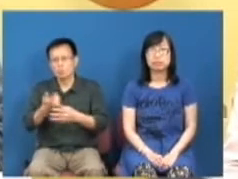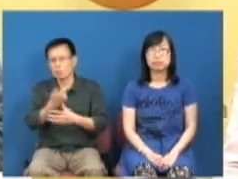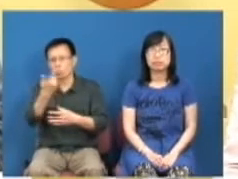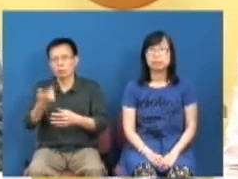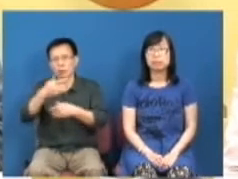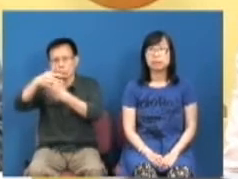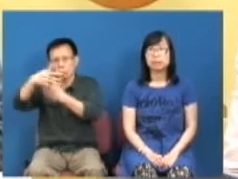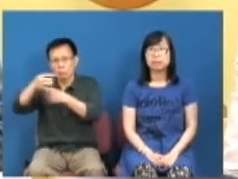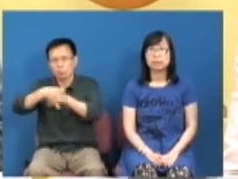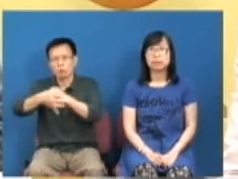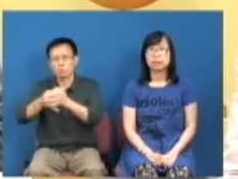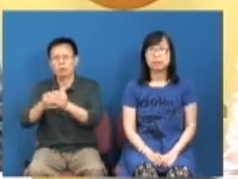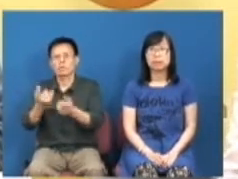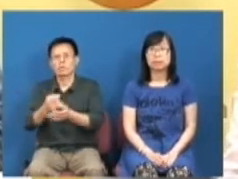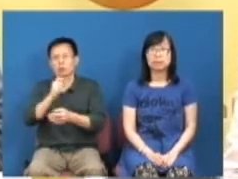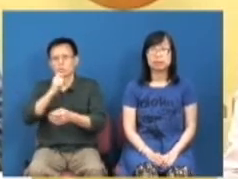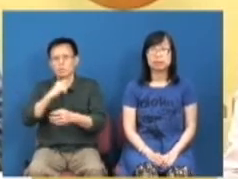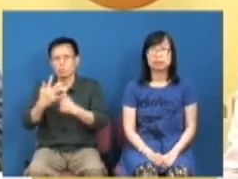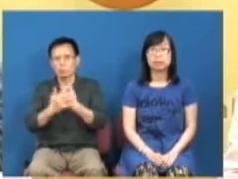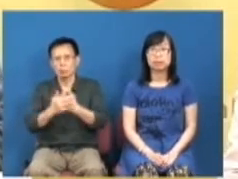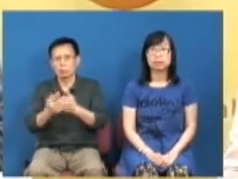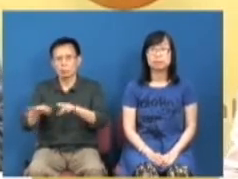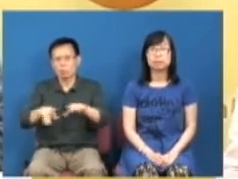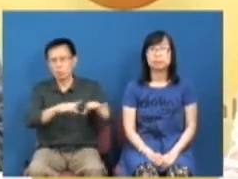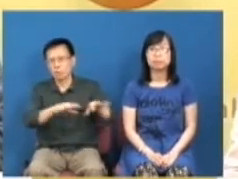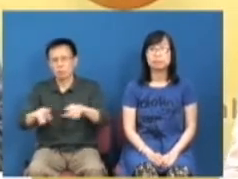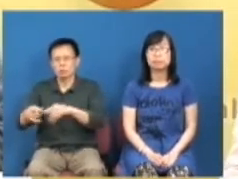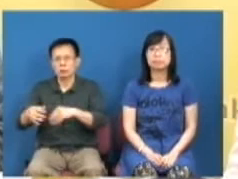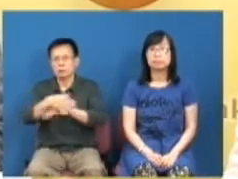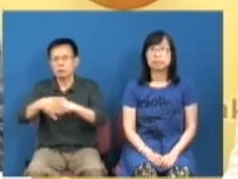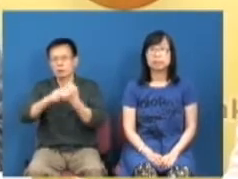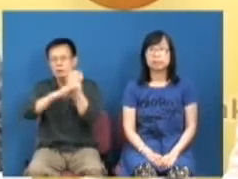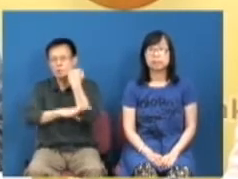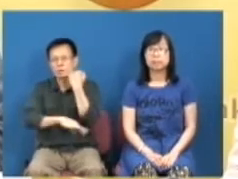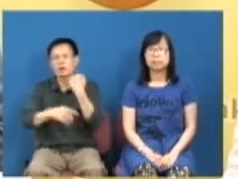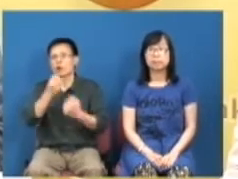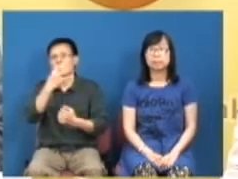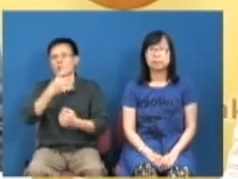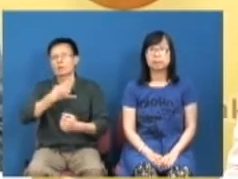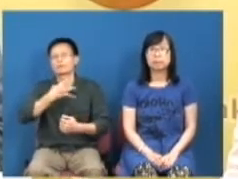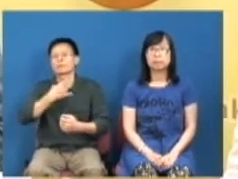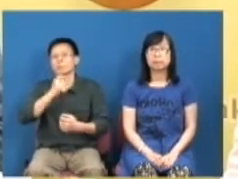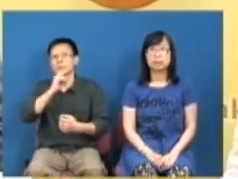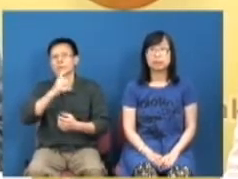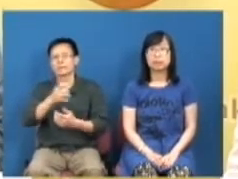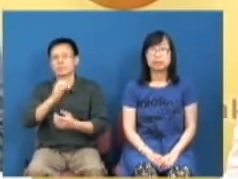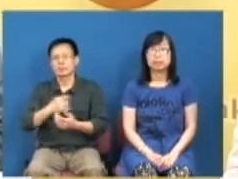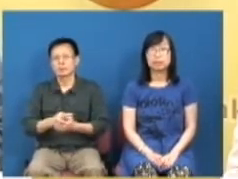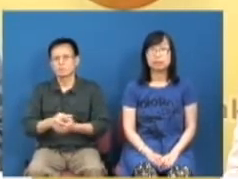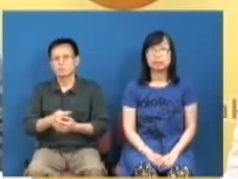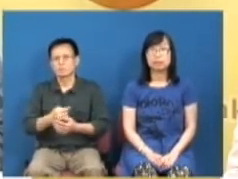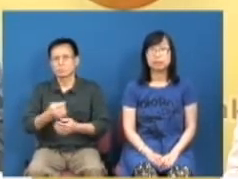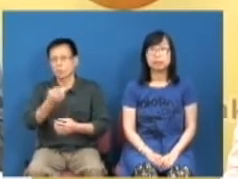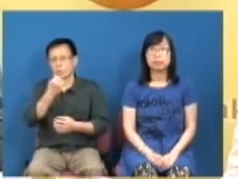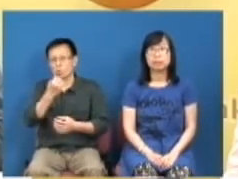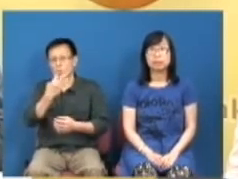外國嘅國家咧都會有啲保護海岸線嘅嗰啲法例，咁香港就未有。咁其實亦都有好多即係、就是、有啲環保嘅